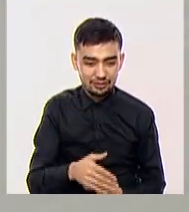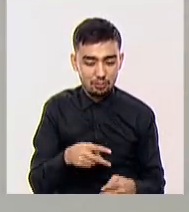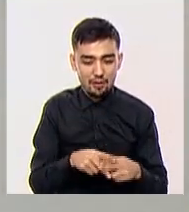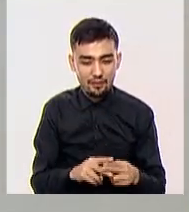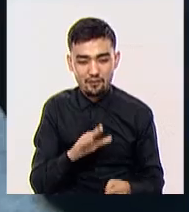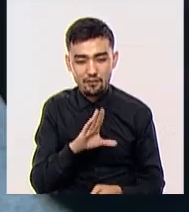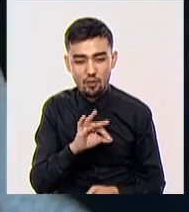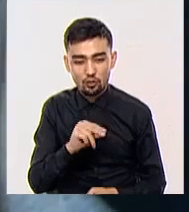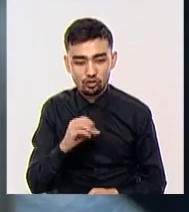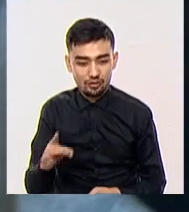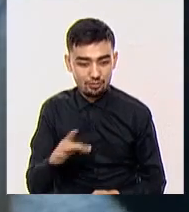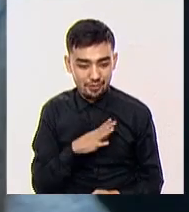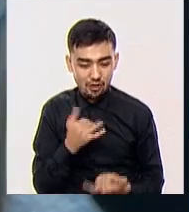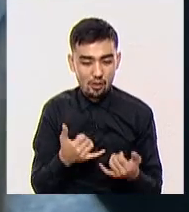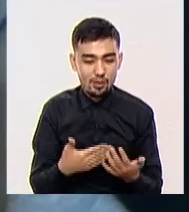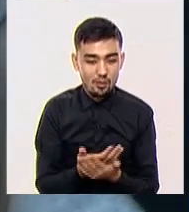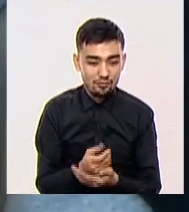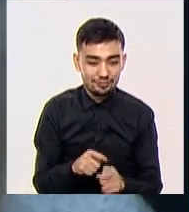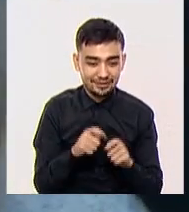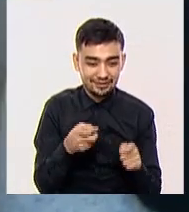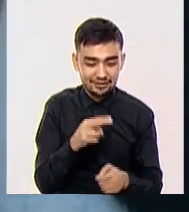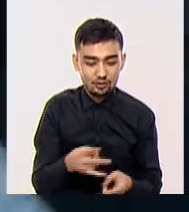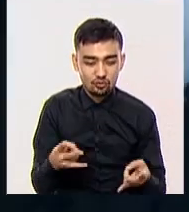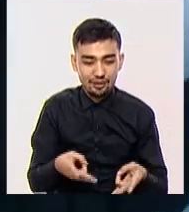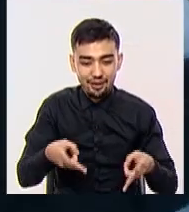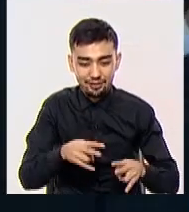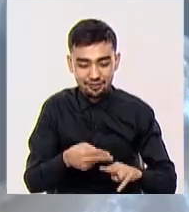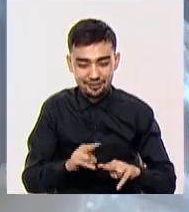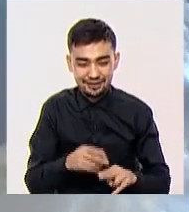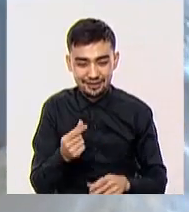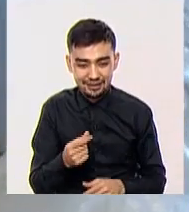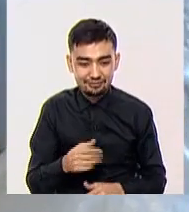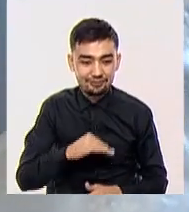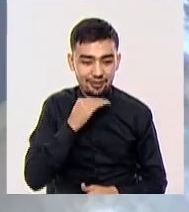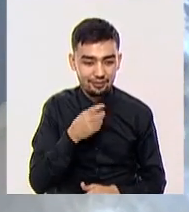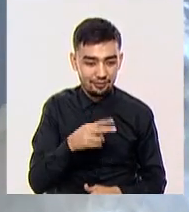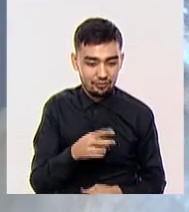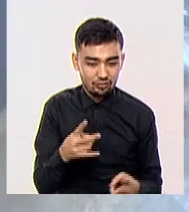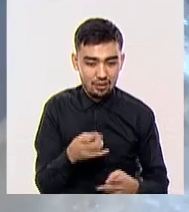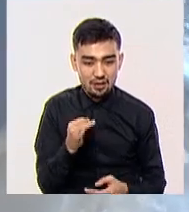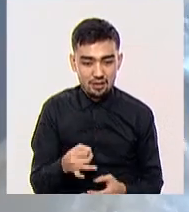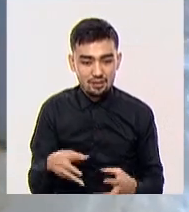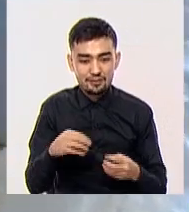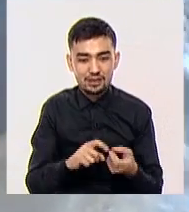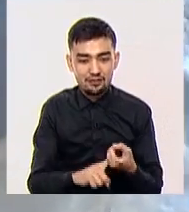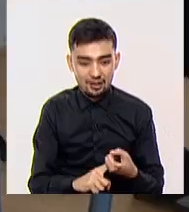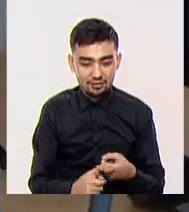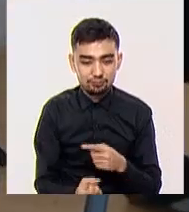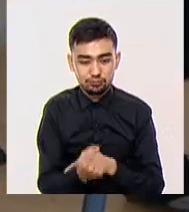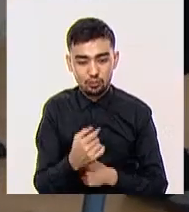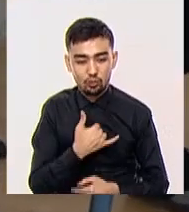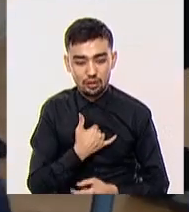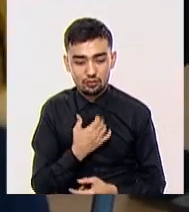тысячи ваучеров Но для активации новых нужно чтобы остаток выделенных средств был достаточно именно от этого зависит